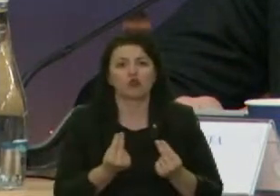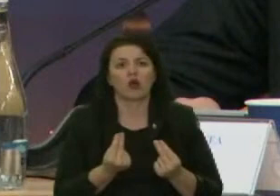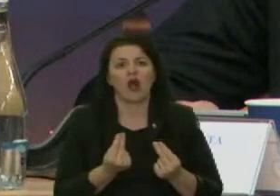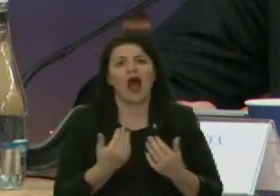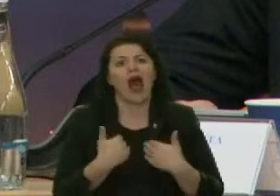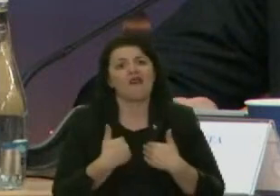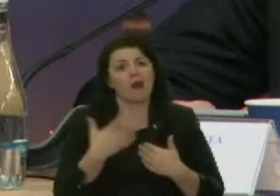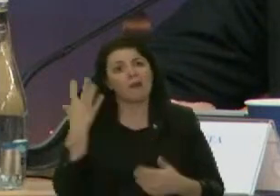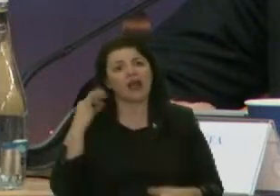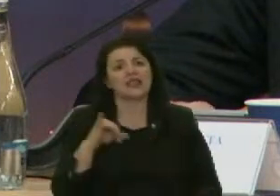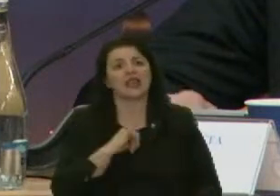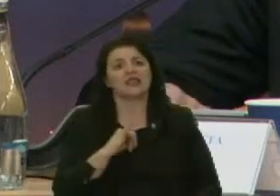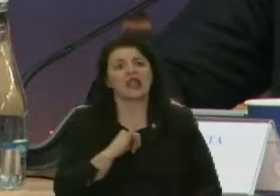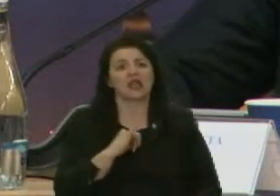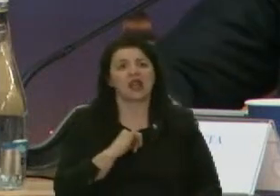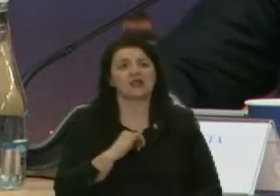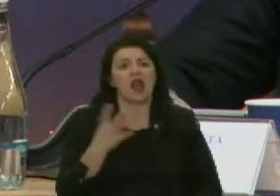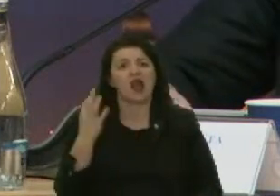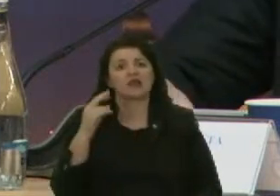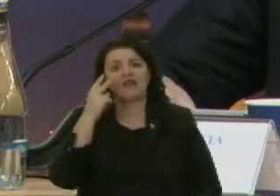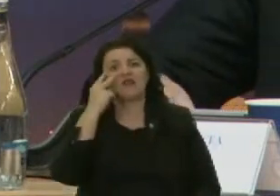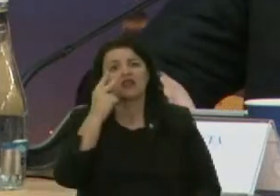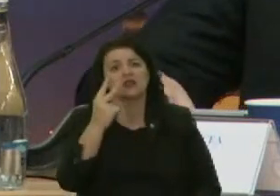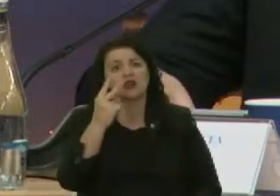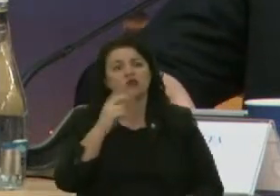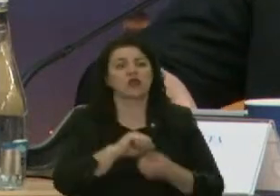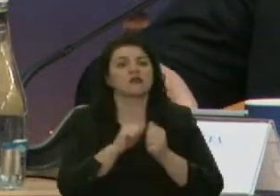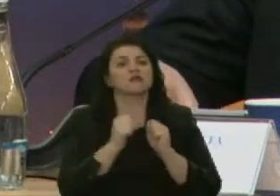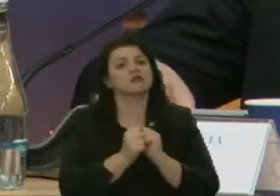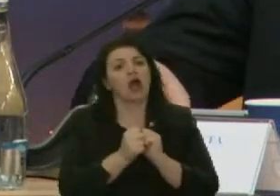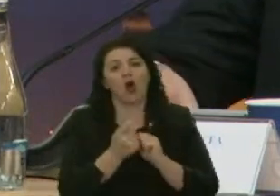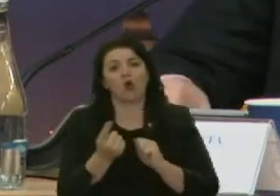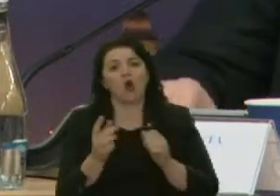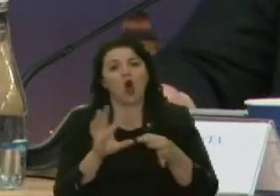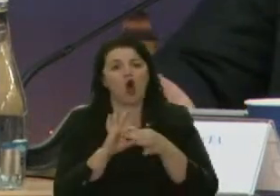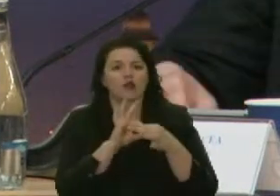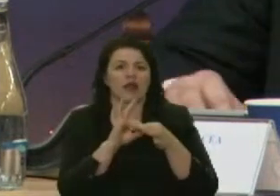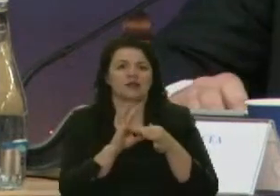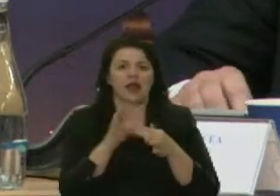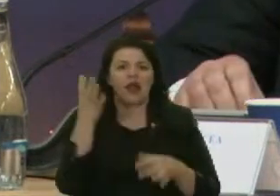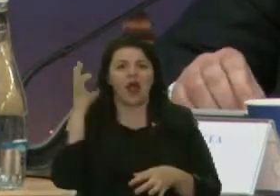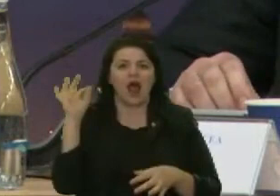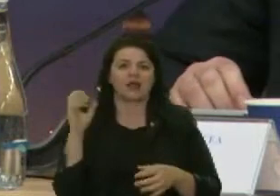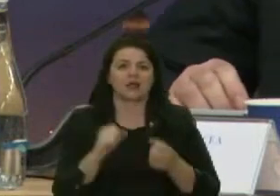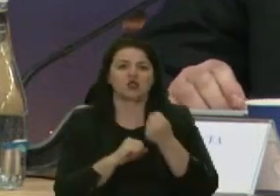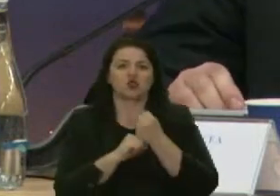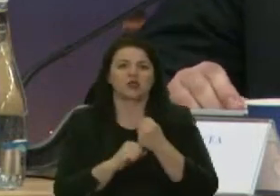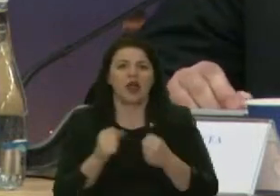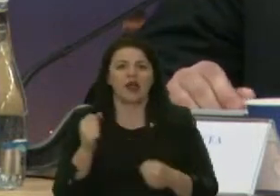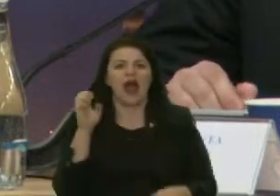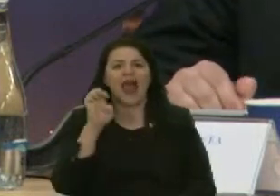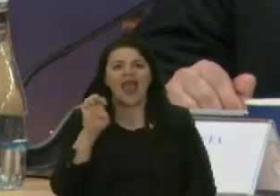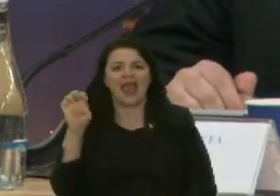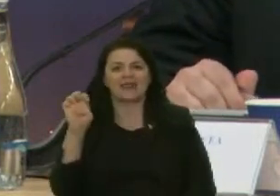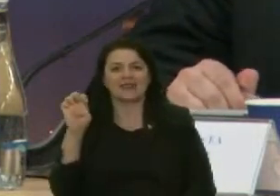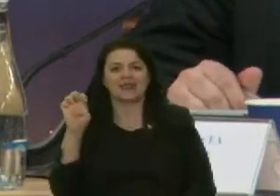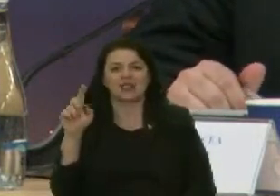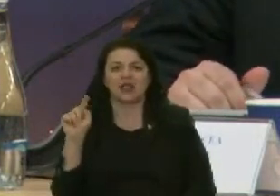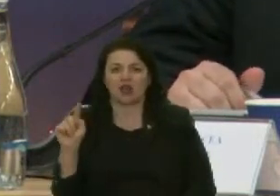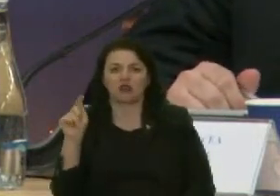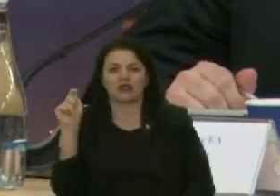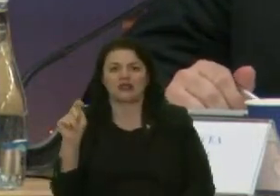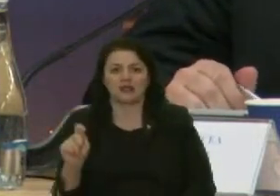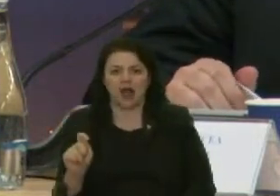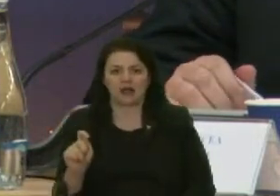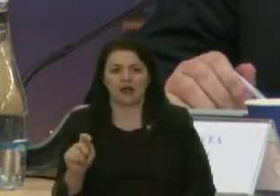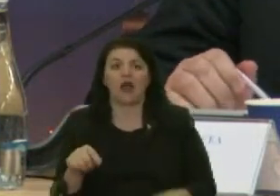avem alte interese avem alte viziuni sau știu eu conectați la alte surse mai la est de această țară